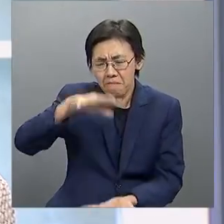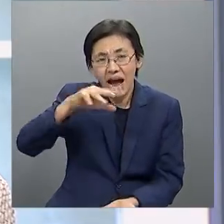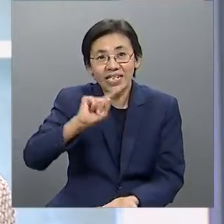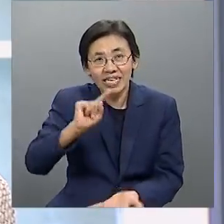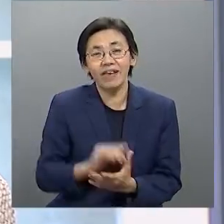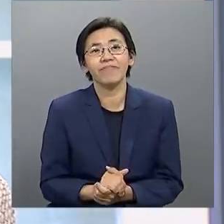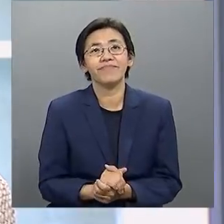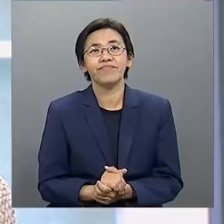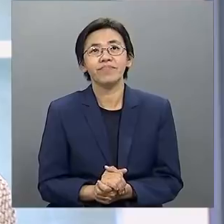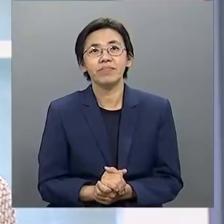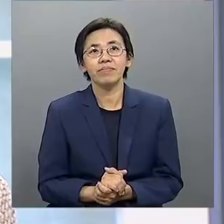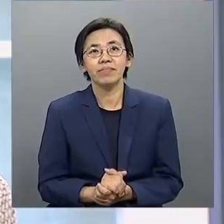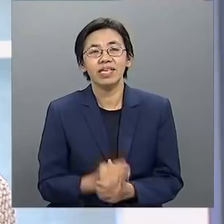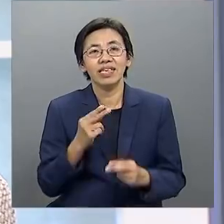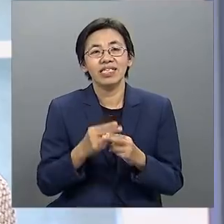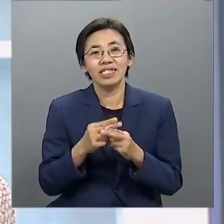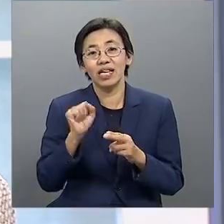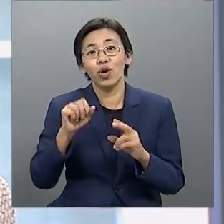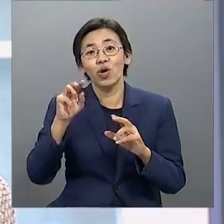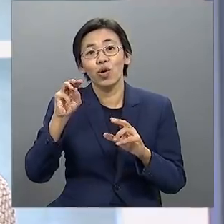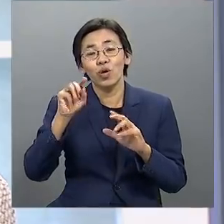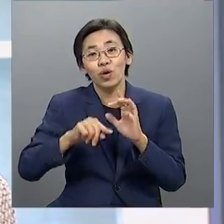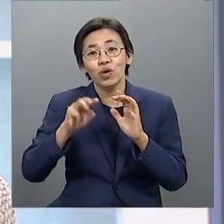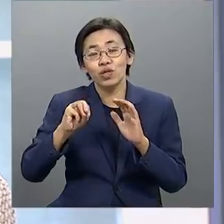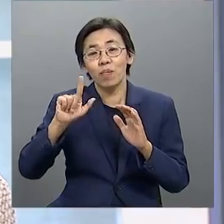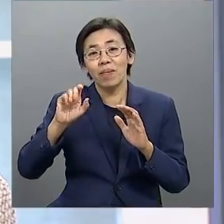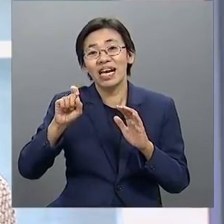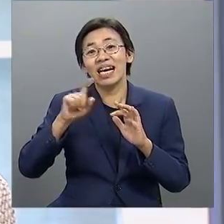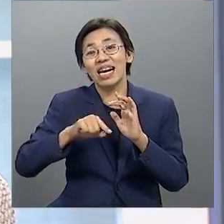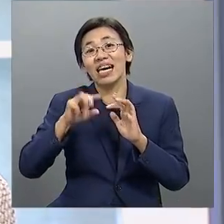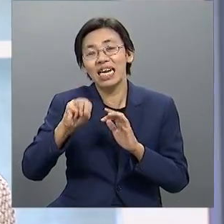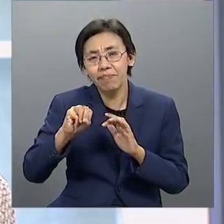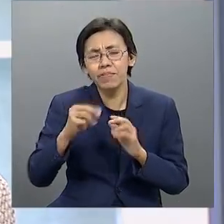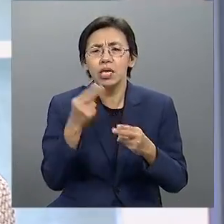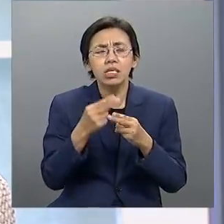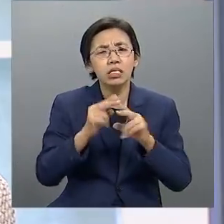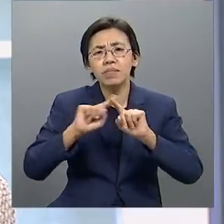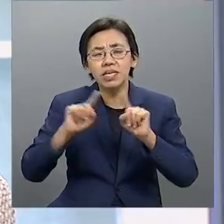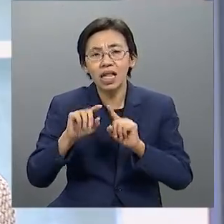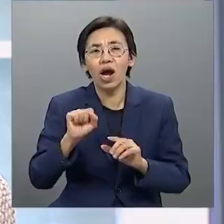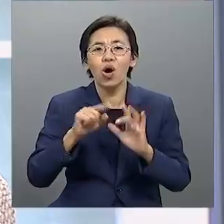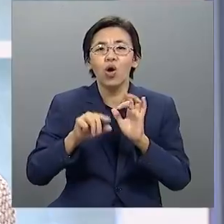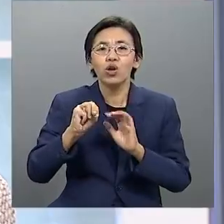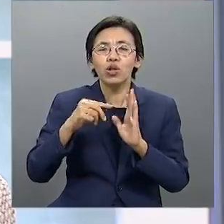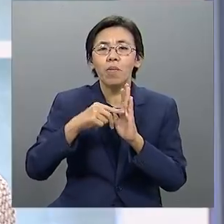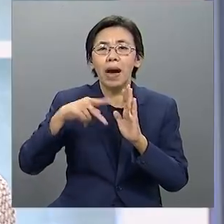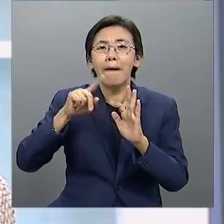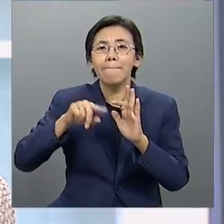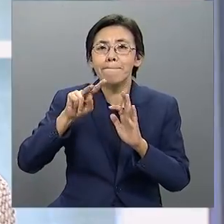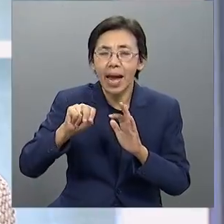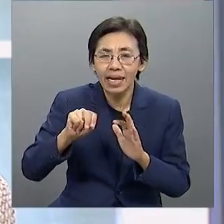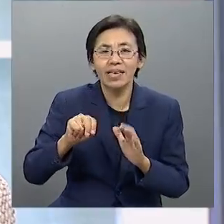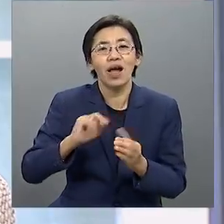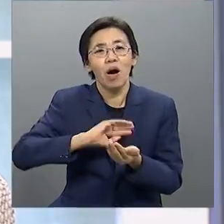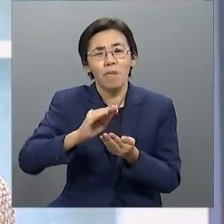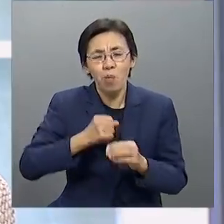มเนี่ยเรียกส้มแผ่นแต่ละจังหวัดเขาจะเรียกต่างกันบางจังหวัดเรียกส้มกวนส้มแผ่นมะม่วงกวนก็มีเหมือนกันคุณผู้ชมพากัน